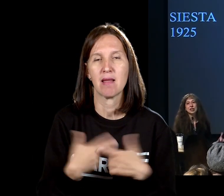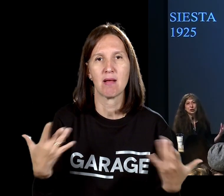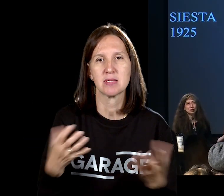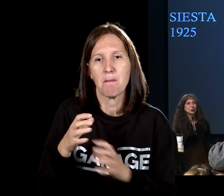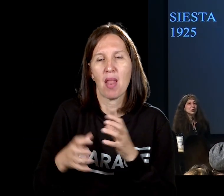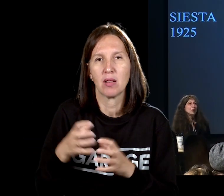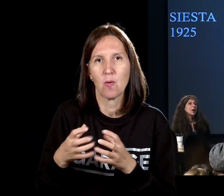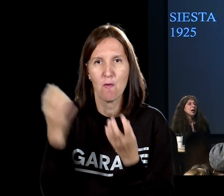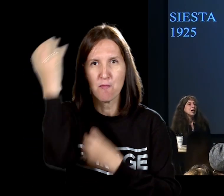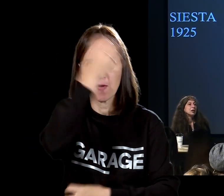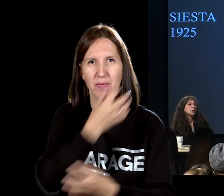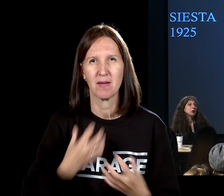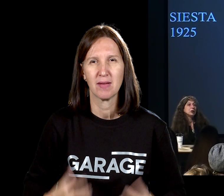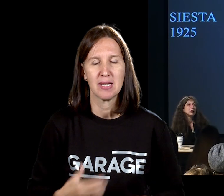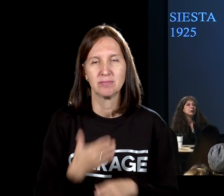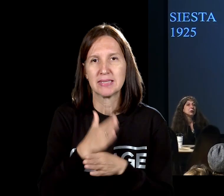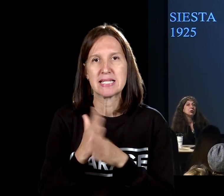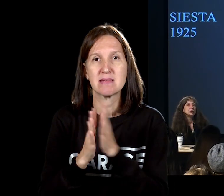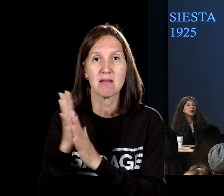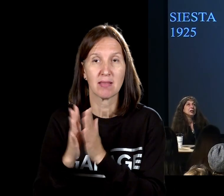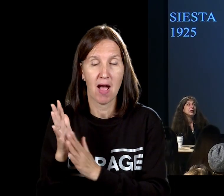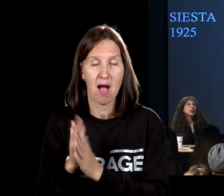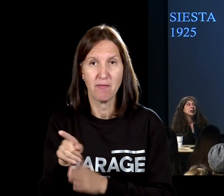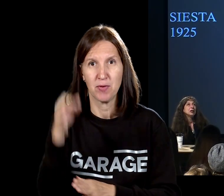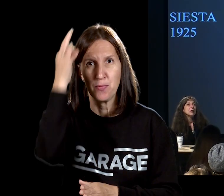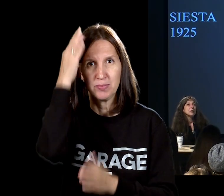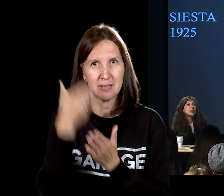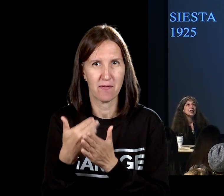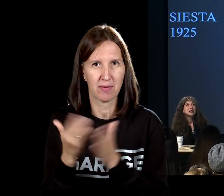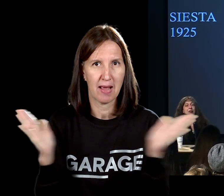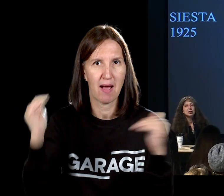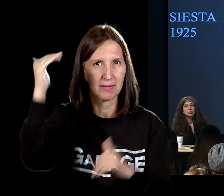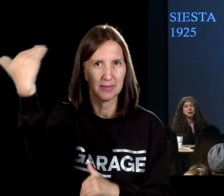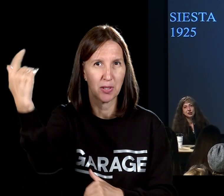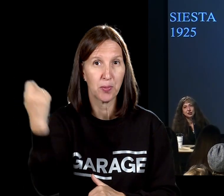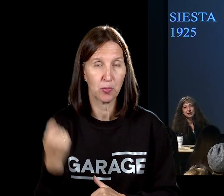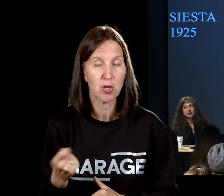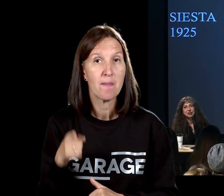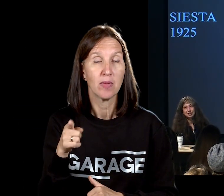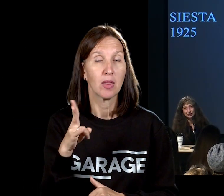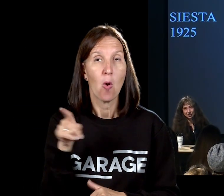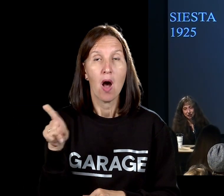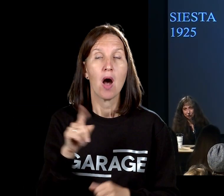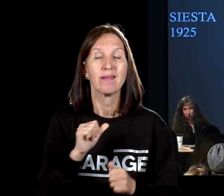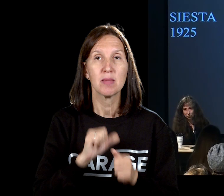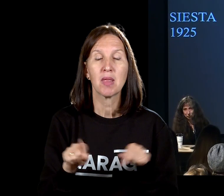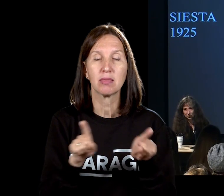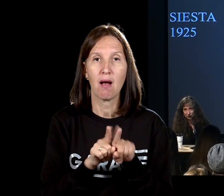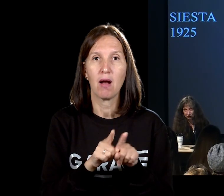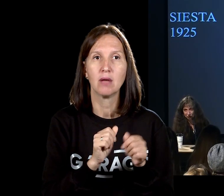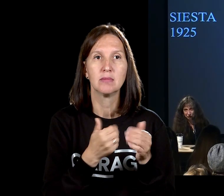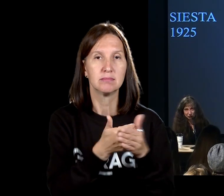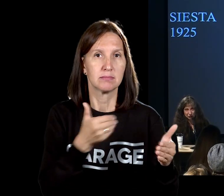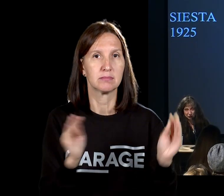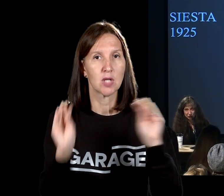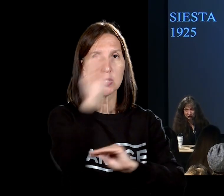снопов зерна, из чего угодно, которые, если вы их помните, не составлены вместе, да, их нельзя так составить, чтобы